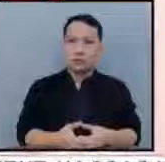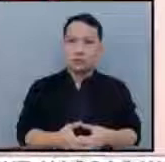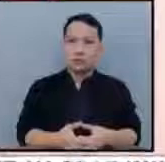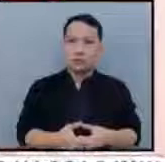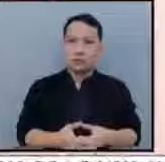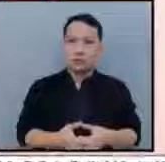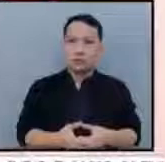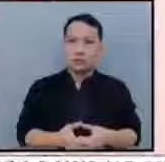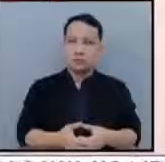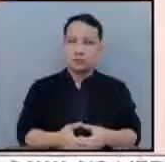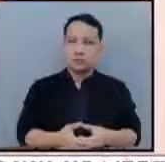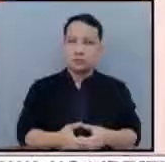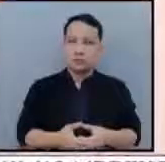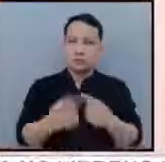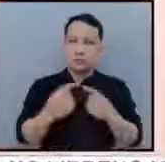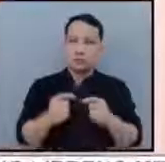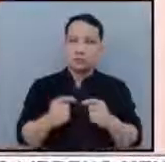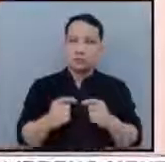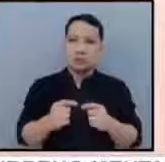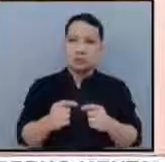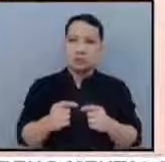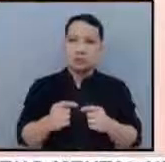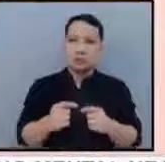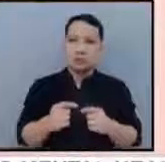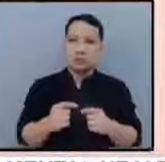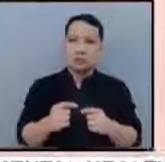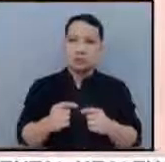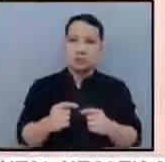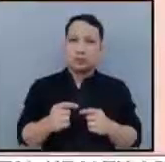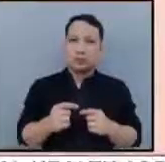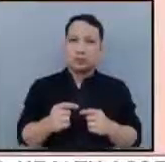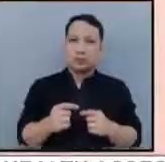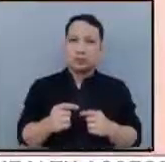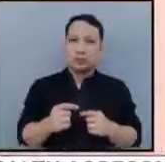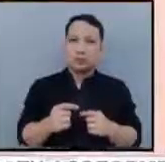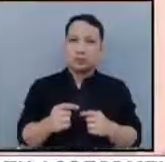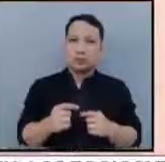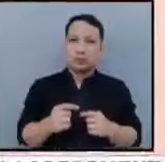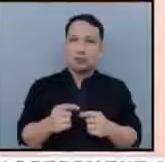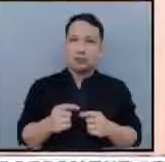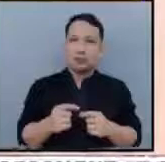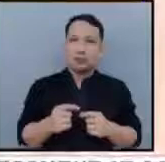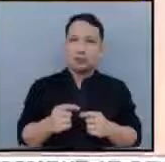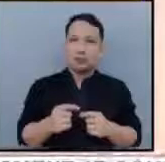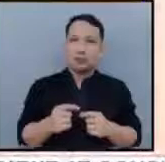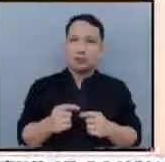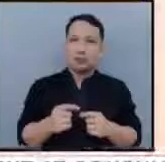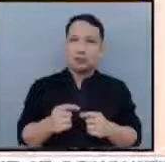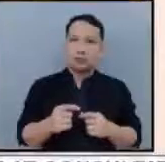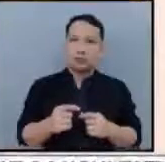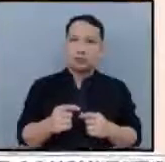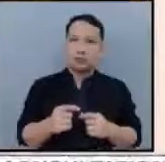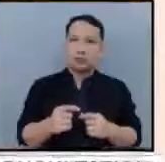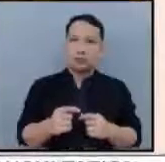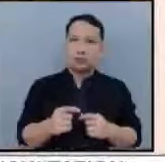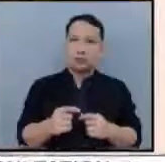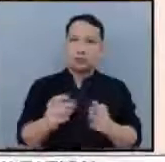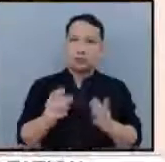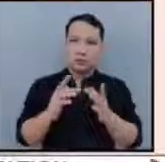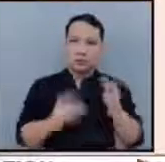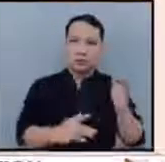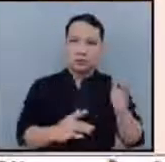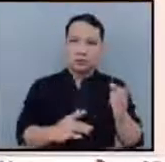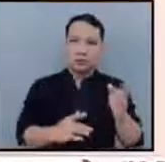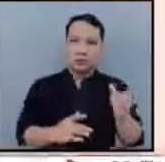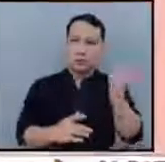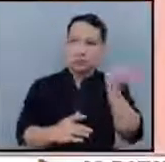Sir, try to mute your audio system. Baka sakaling maayos natin kasi hindi ka po namin marinig